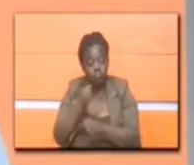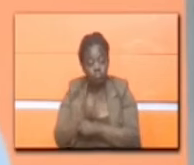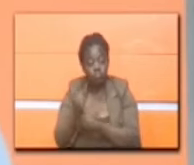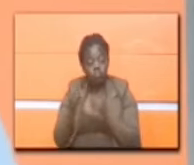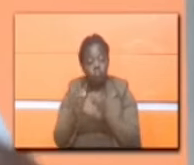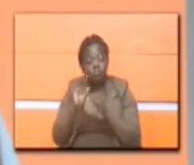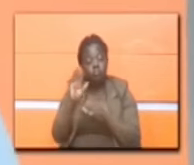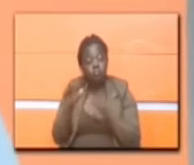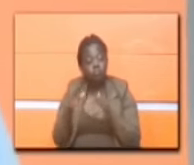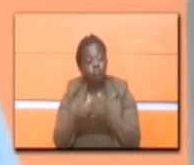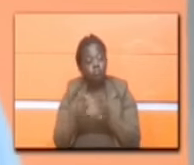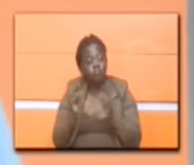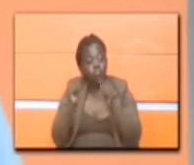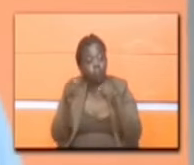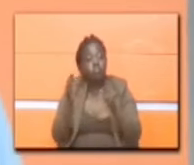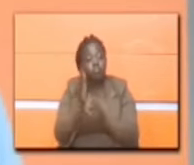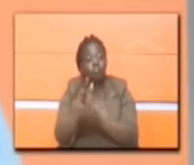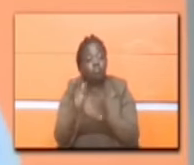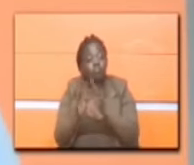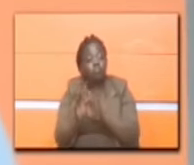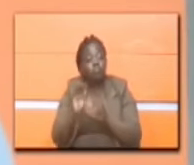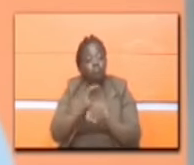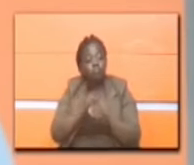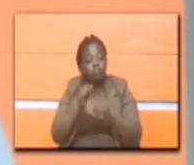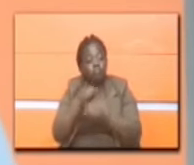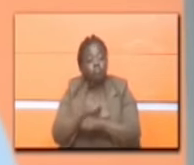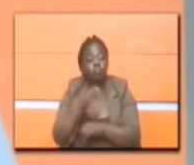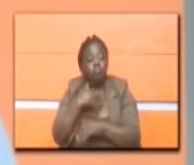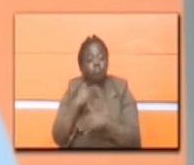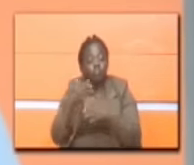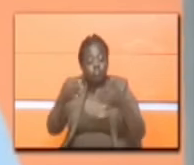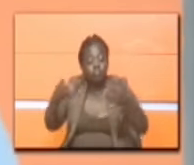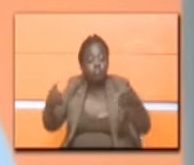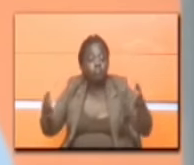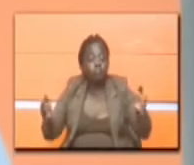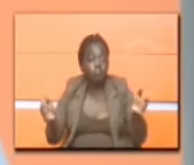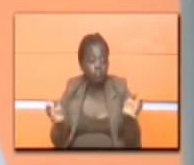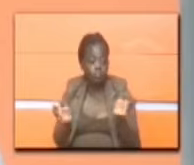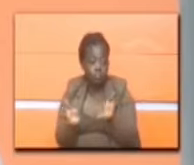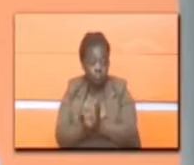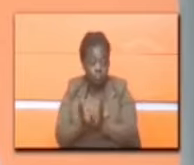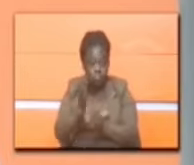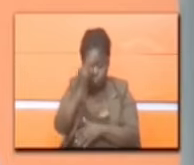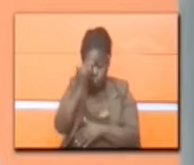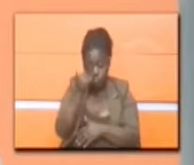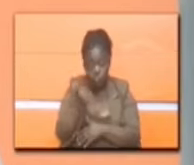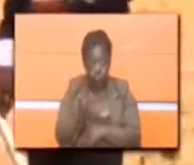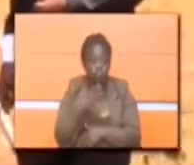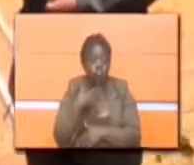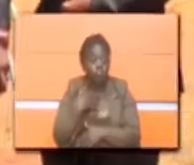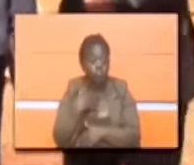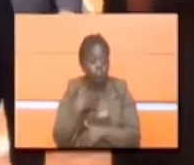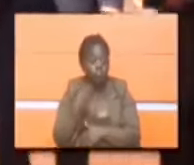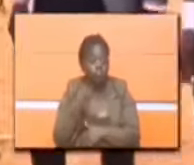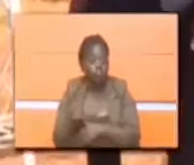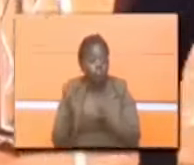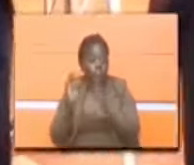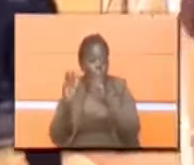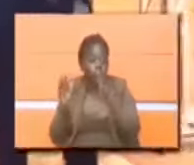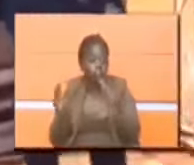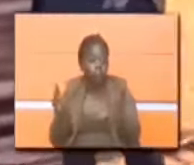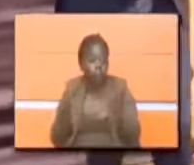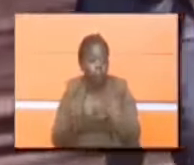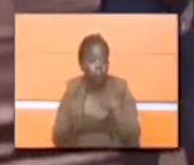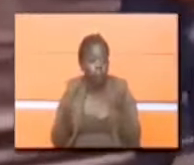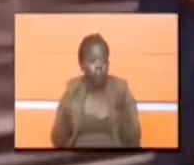bonna tumujje tuzimba essomero lyaffe twagala oddesaako ekikomera olw'ensonga nti kyetaagisa. Omukolo guno